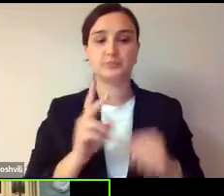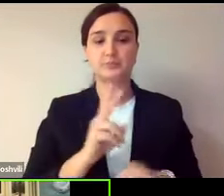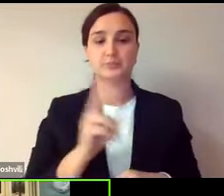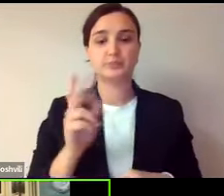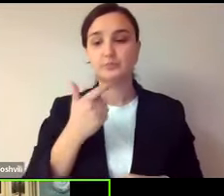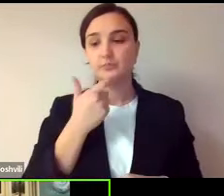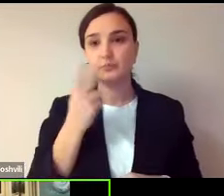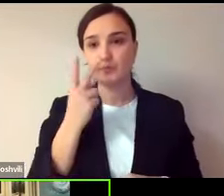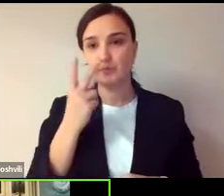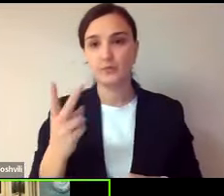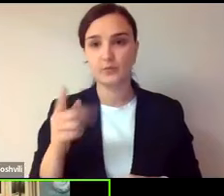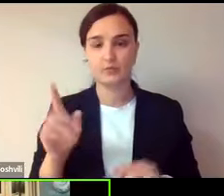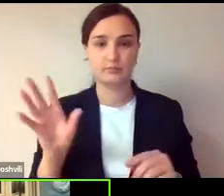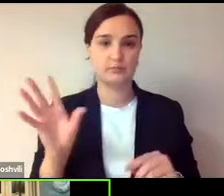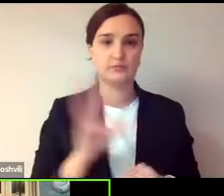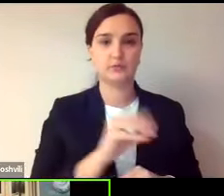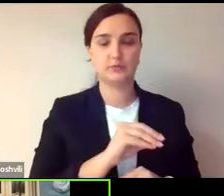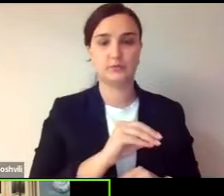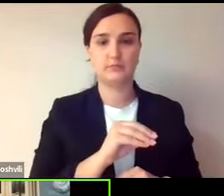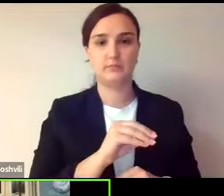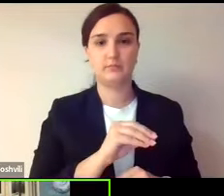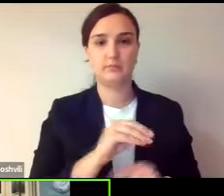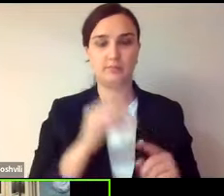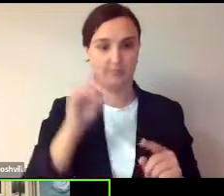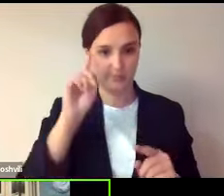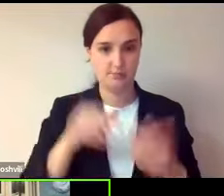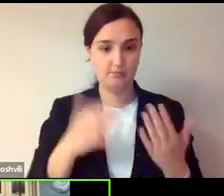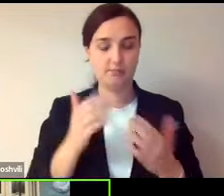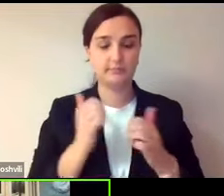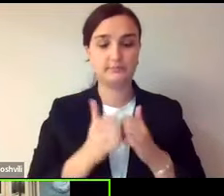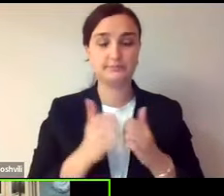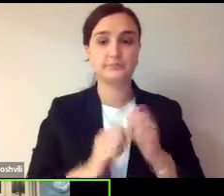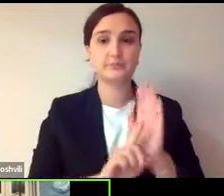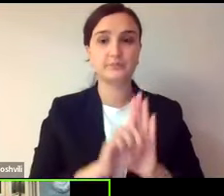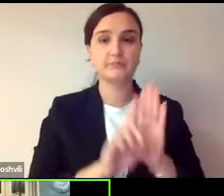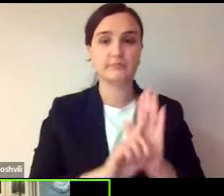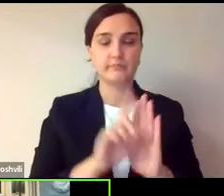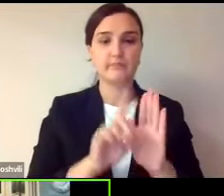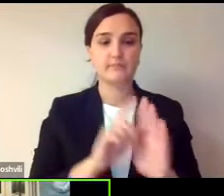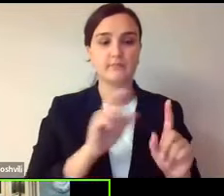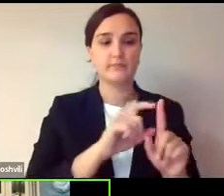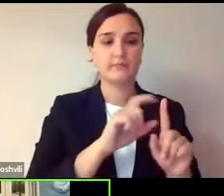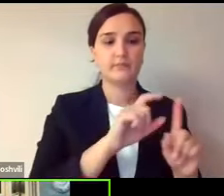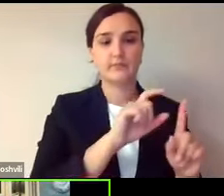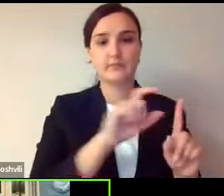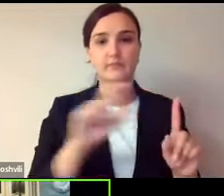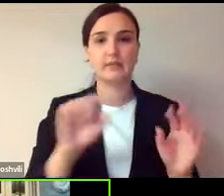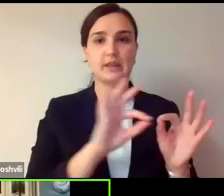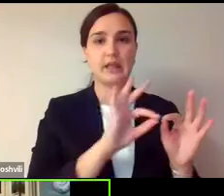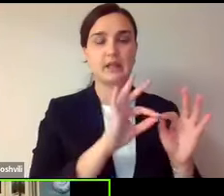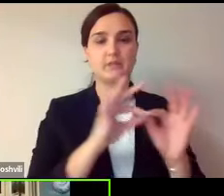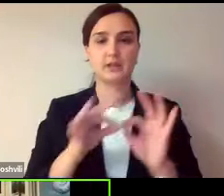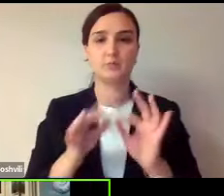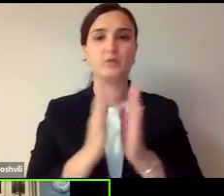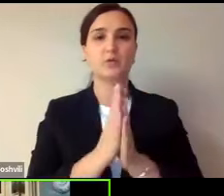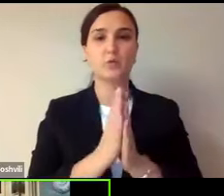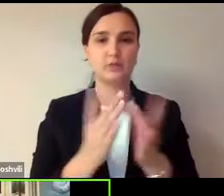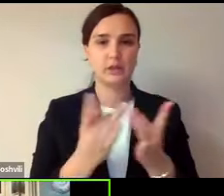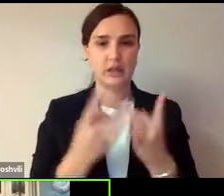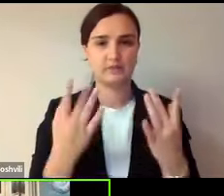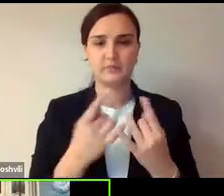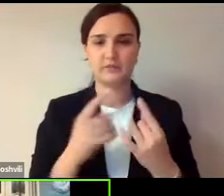ამ ჩართობის ამ სერიას თვალს, იცის ალბათ, რომ ყოველთვის ვიწყებთ ხოლმე განსაზღვრებით, განმარტებით, გთხოვთ ხოლმე, რომ პირველ რიგში